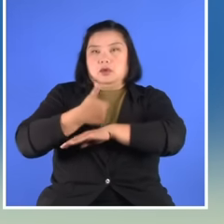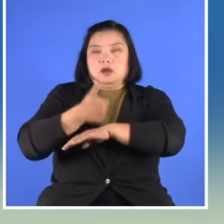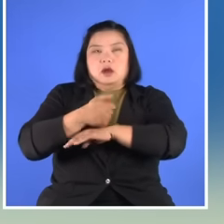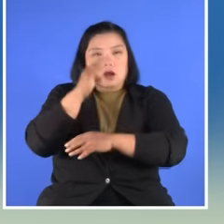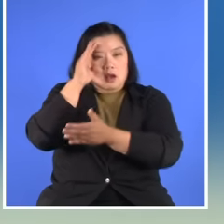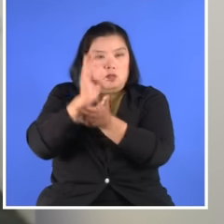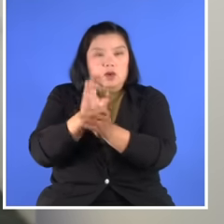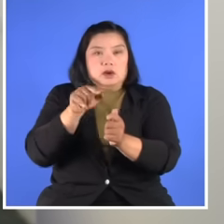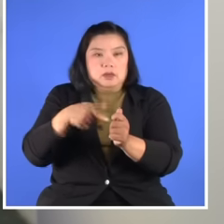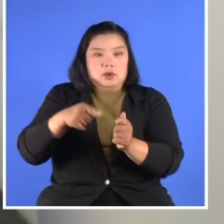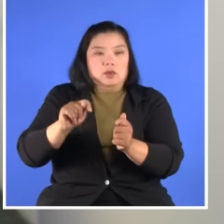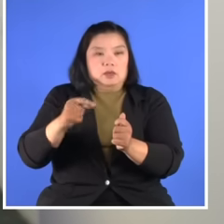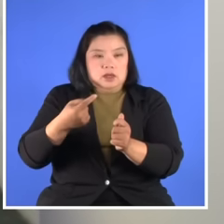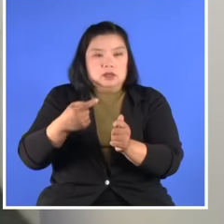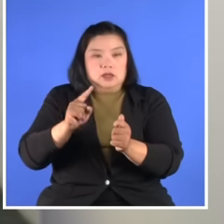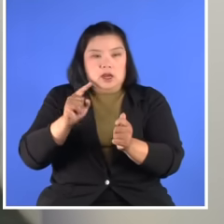วิริยบารมี